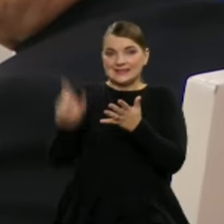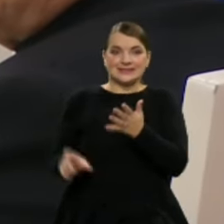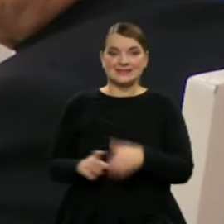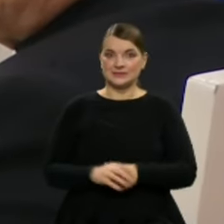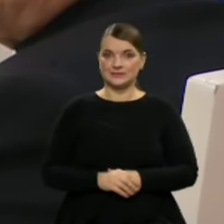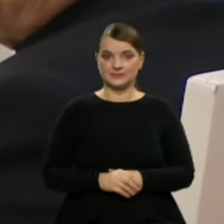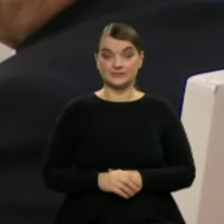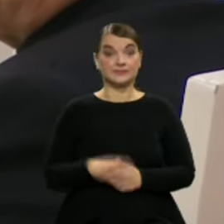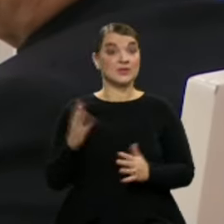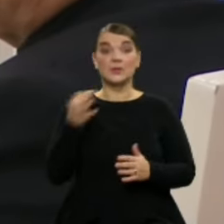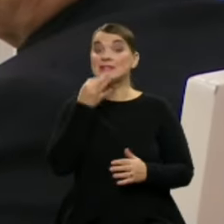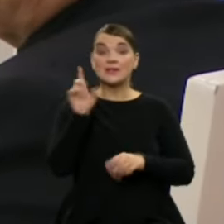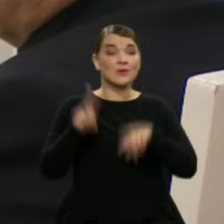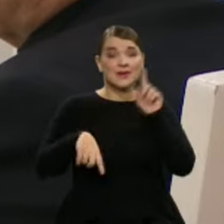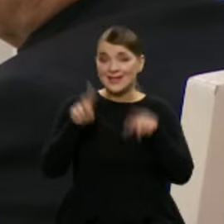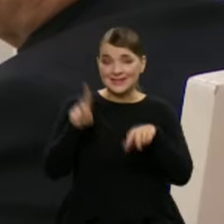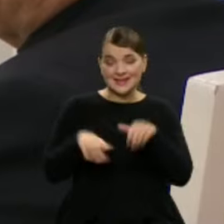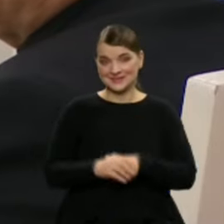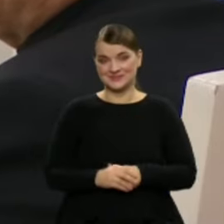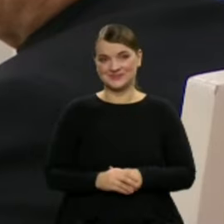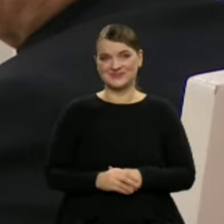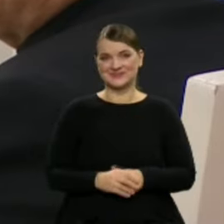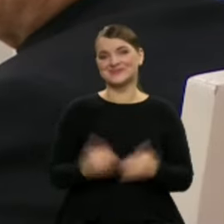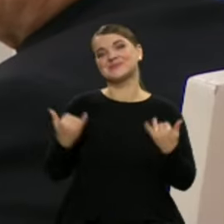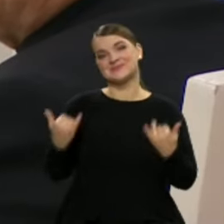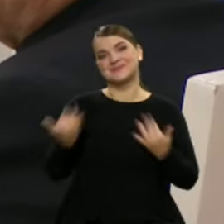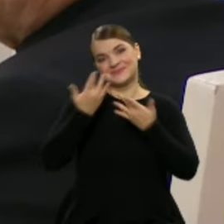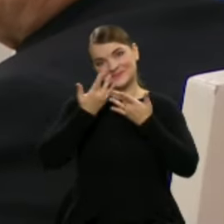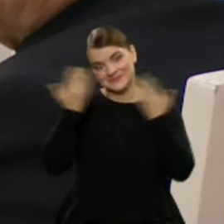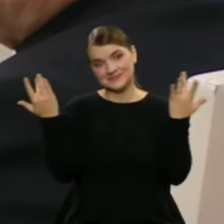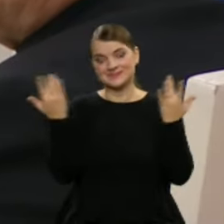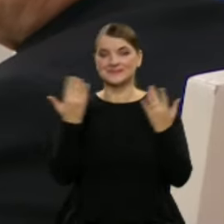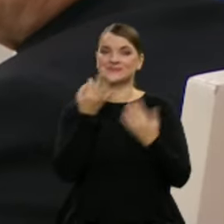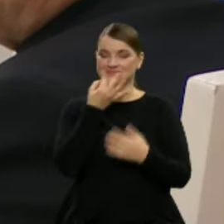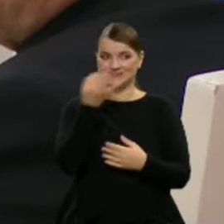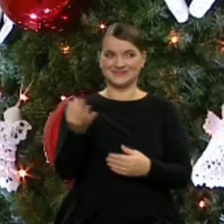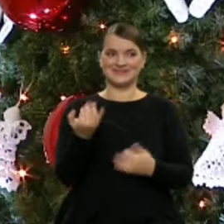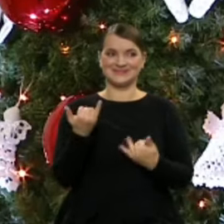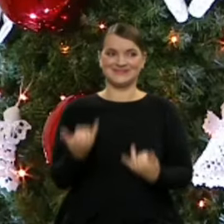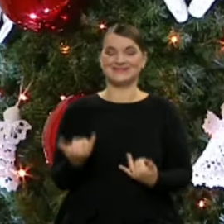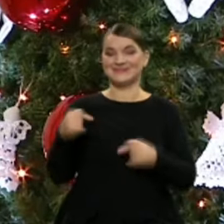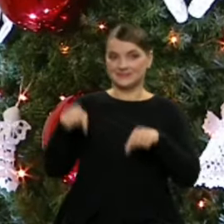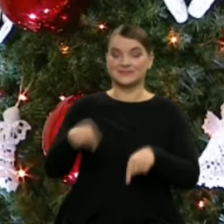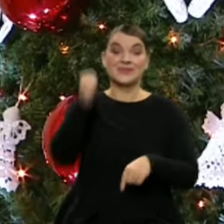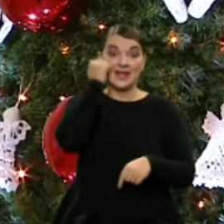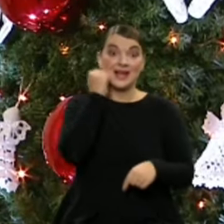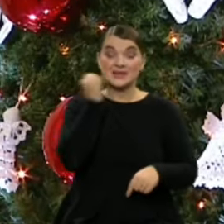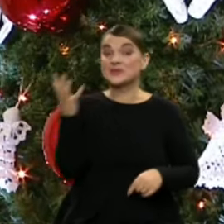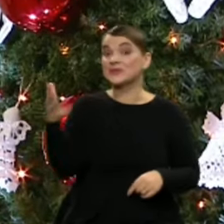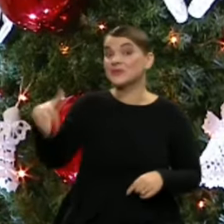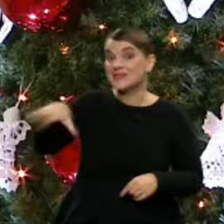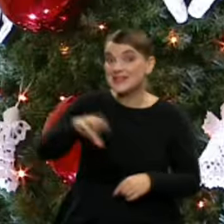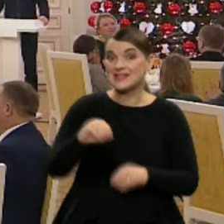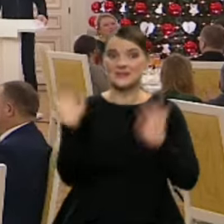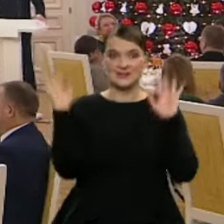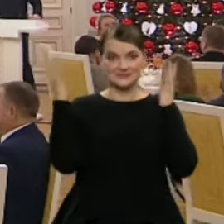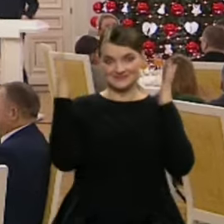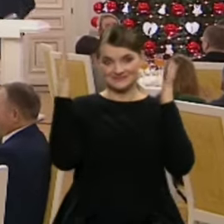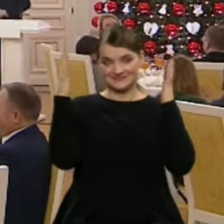pernelyg retai tai pasakau, aš noriu tai pasakyti viešai čia ir dabar. Ačiū Jums visiems.